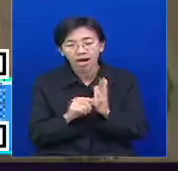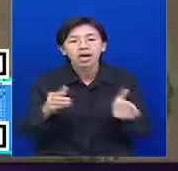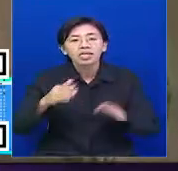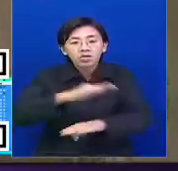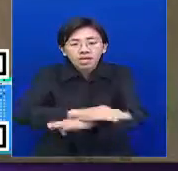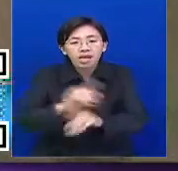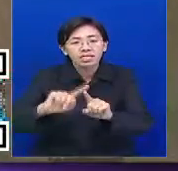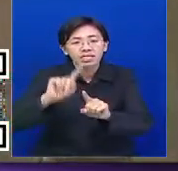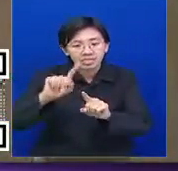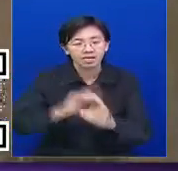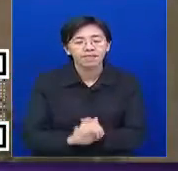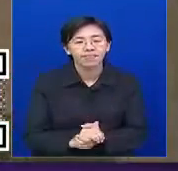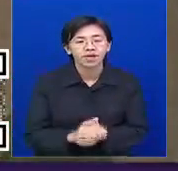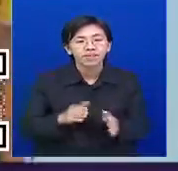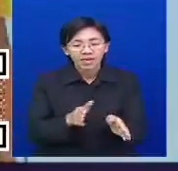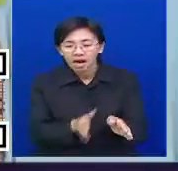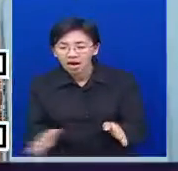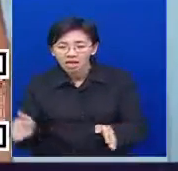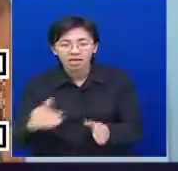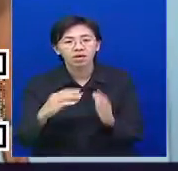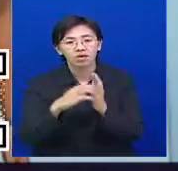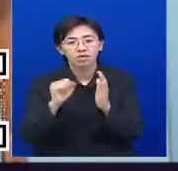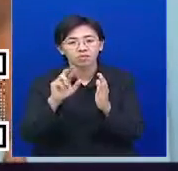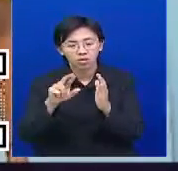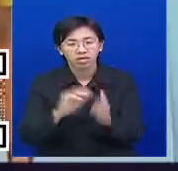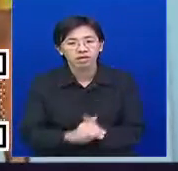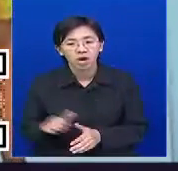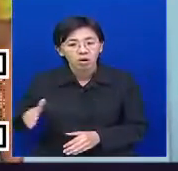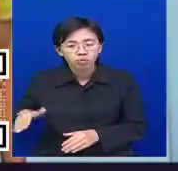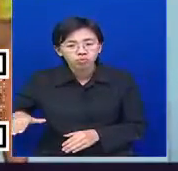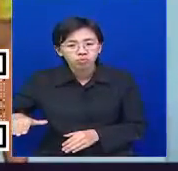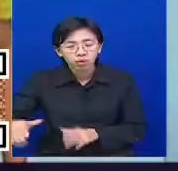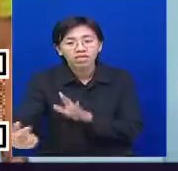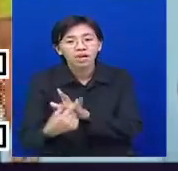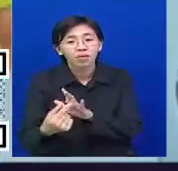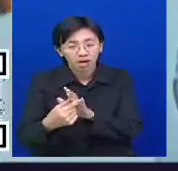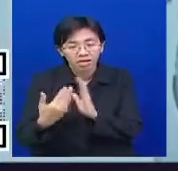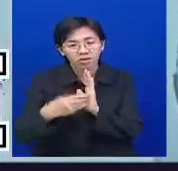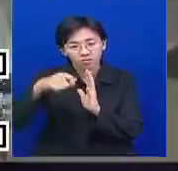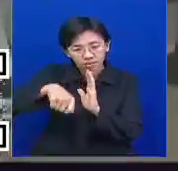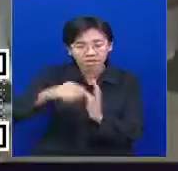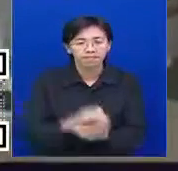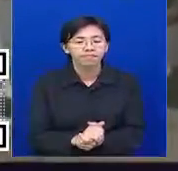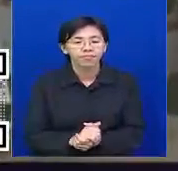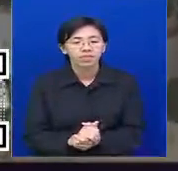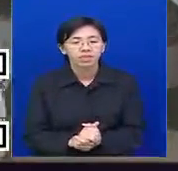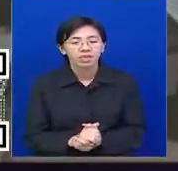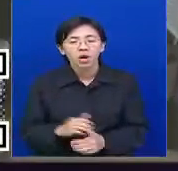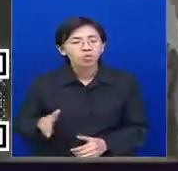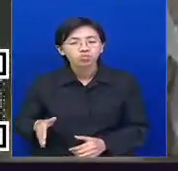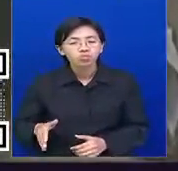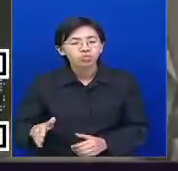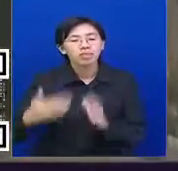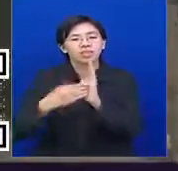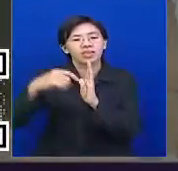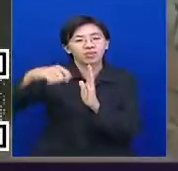ข1ที่บริเวณทางเลี่ยงเมืองสระบุรีจนบรรจบกับแนวถนนวงแหวนรอบเมืองนครราชสีมาสิ้นสุดที่ทางเลี่ยงเมืองนครราช